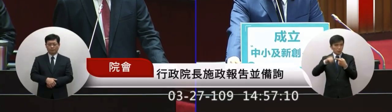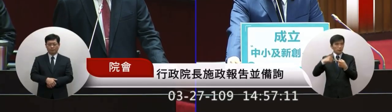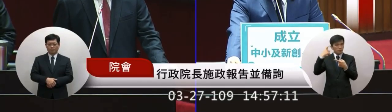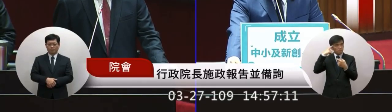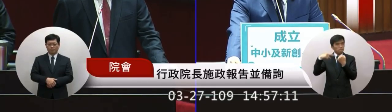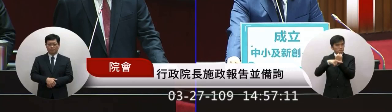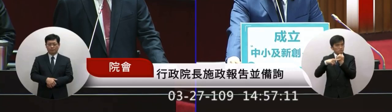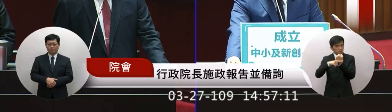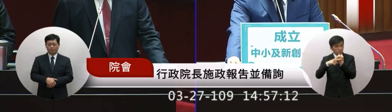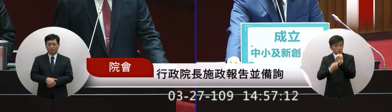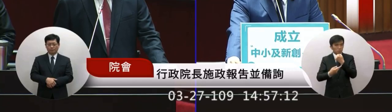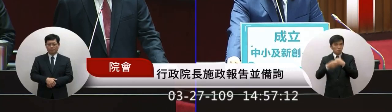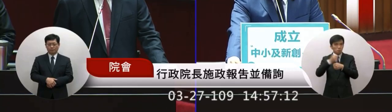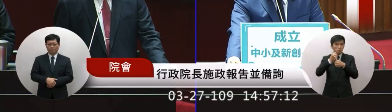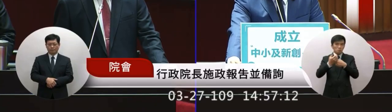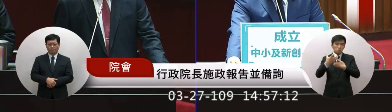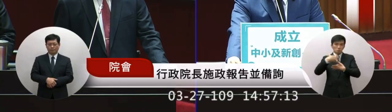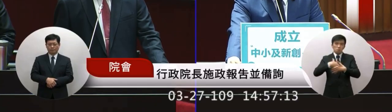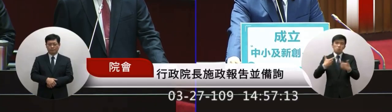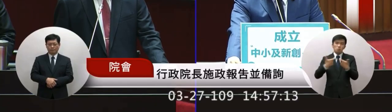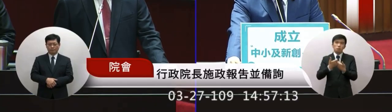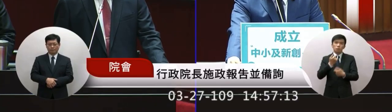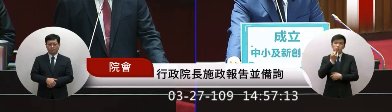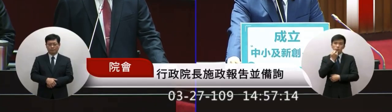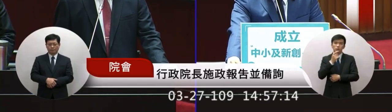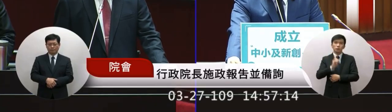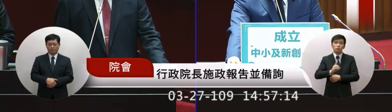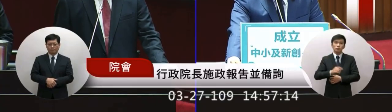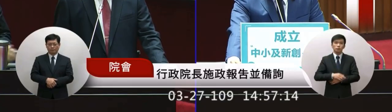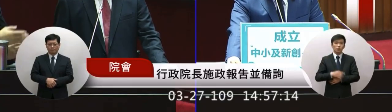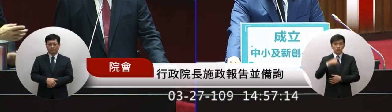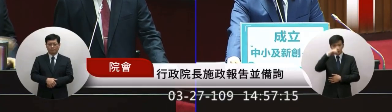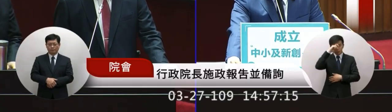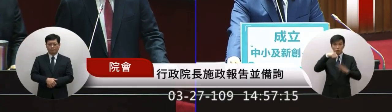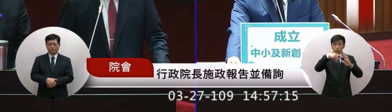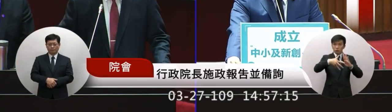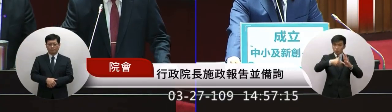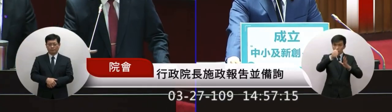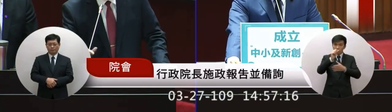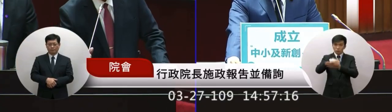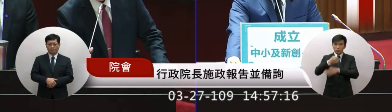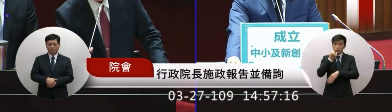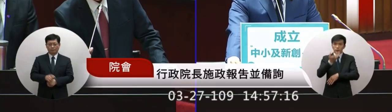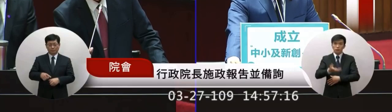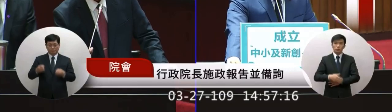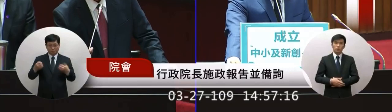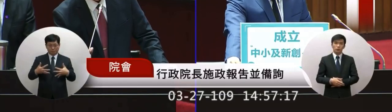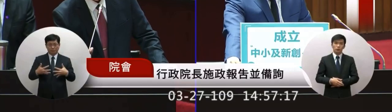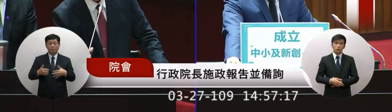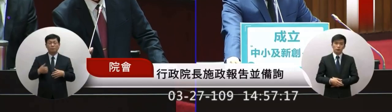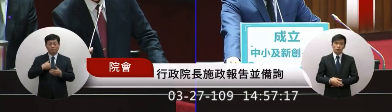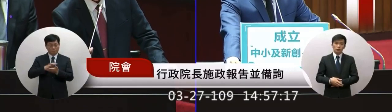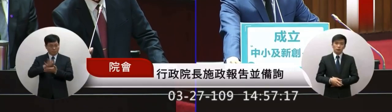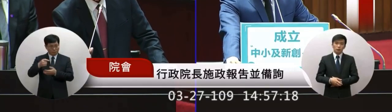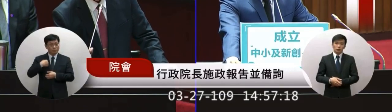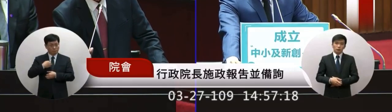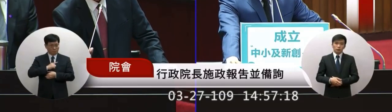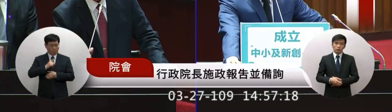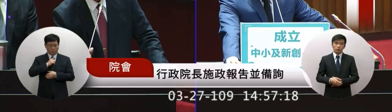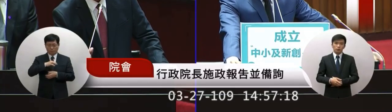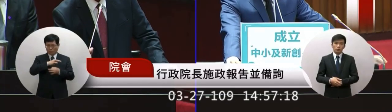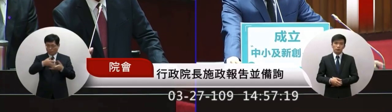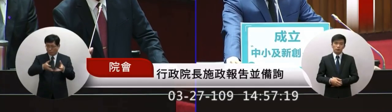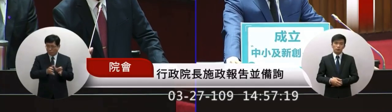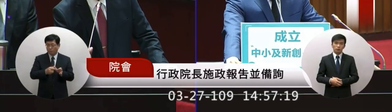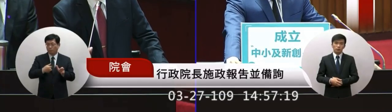来去思考。这个是我希望院长这边可以答应我们的。院长，你同意吗？ 这无问题。这依阮经济部即大